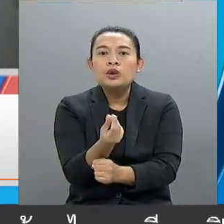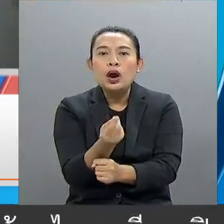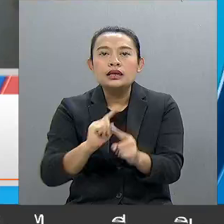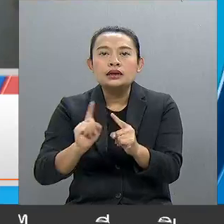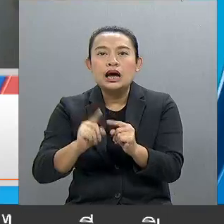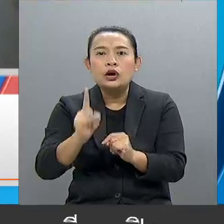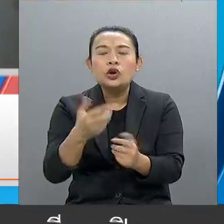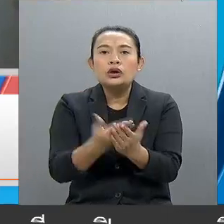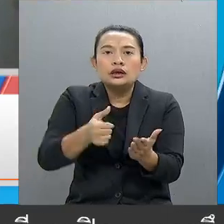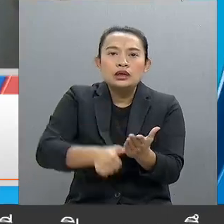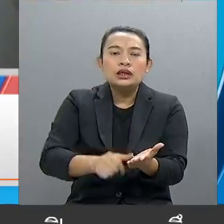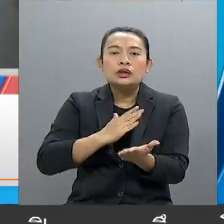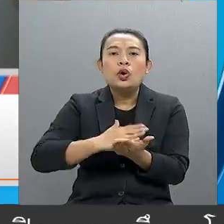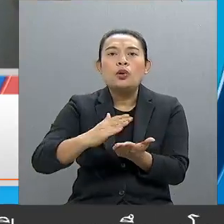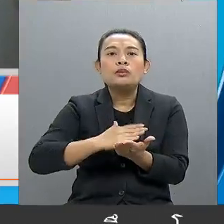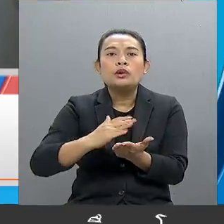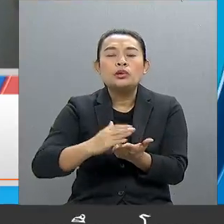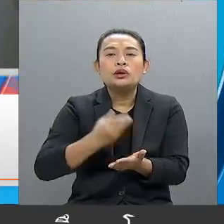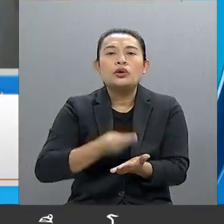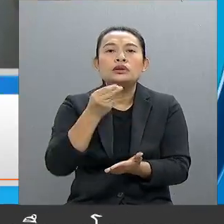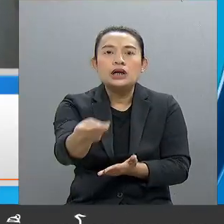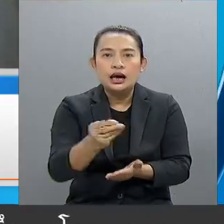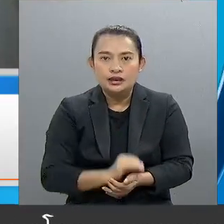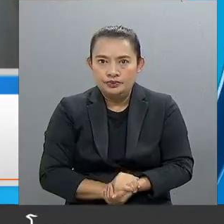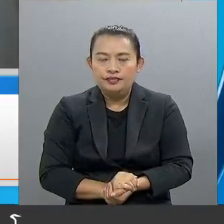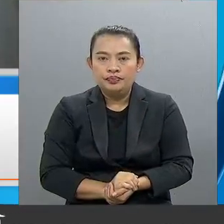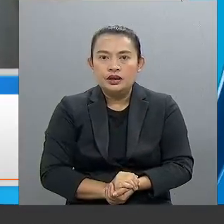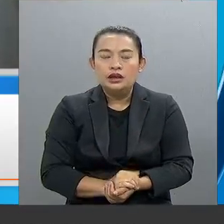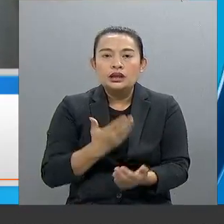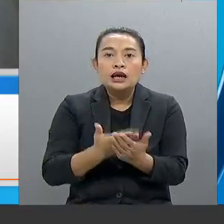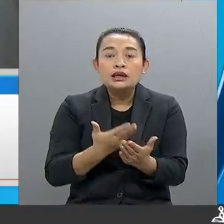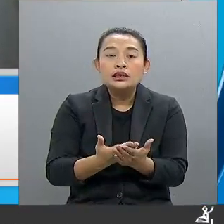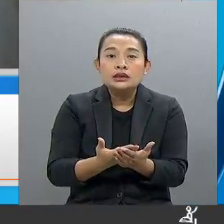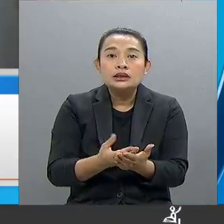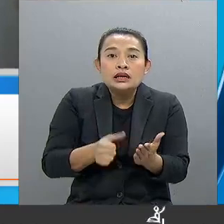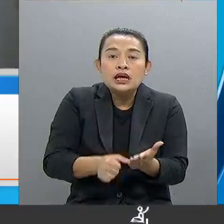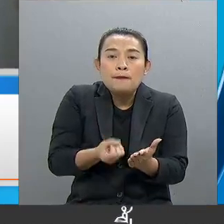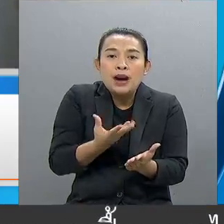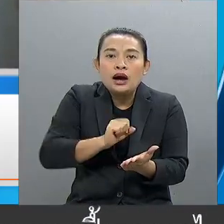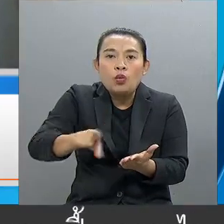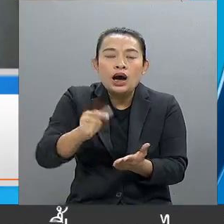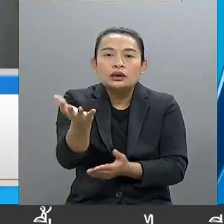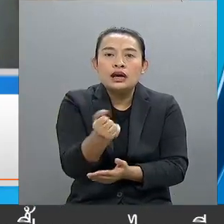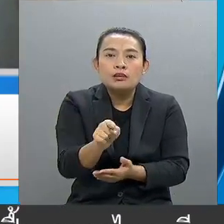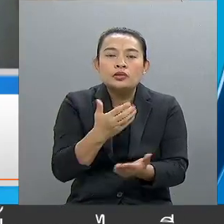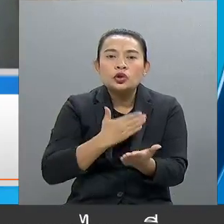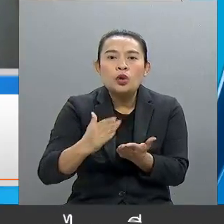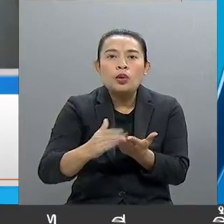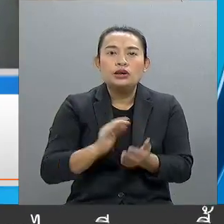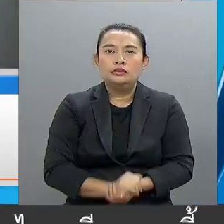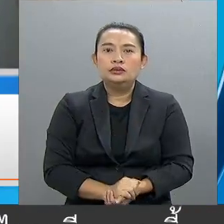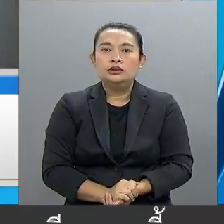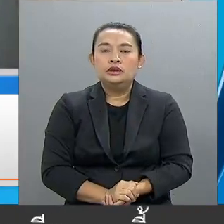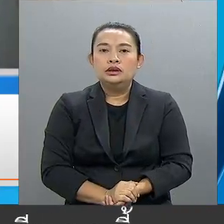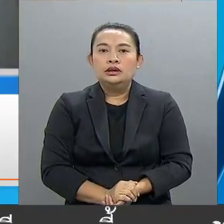้ ถ้ามันเกินกว่าที่มรดกที่เขาได้รับเขาก็ไม่ต้องรับผิดชอบแต่ถ้ามันน้อยกว่ามรดกได้รับเอามรดกมาชำระหนี้ก่